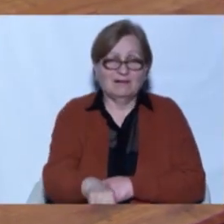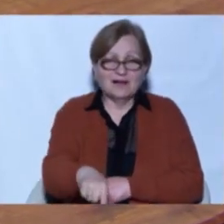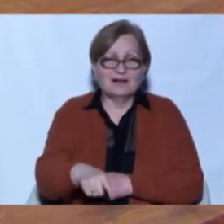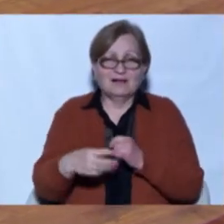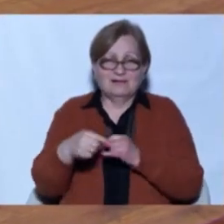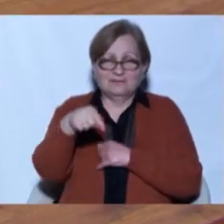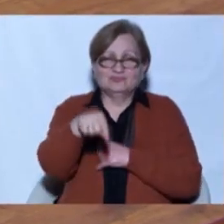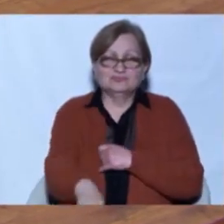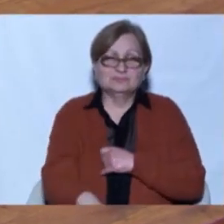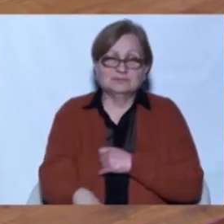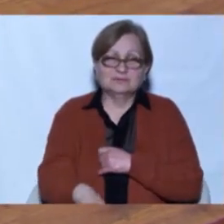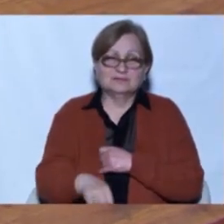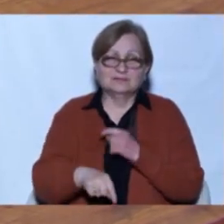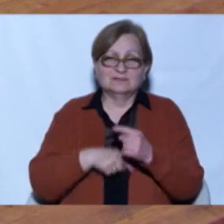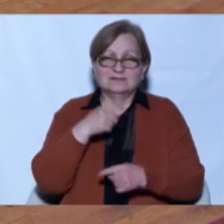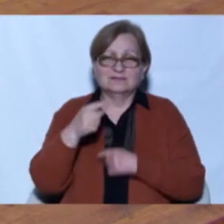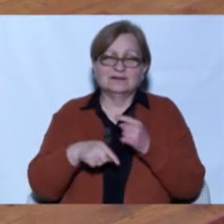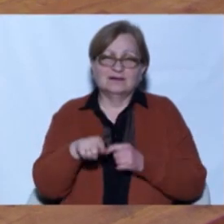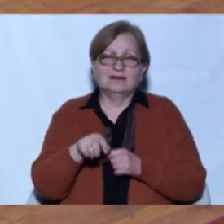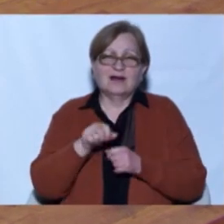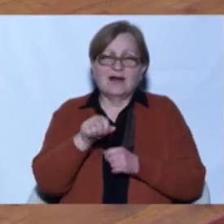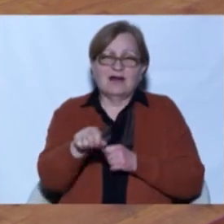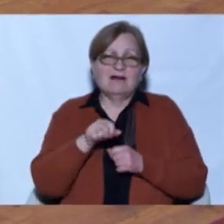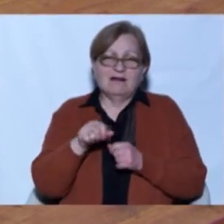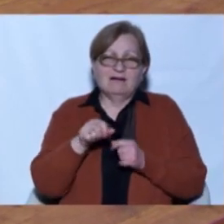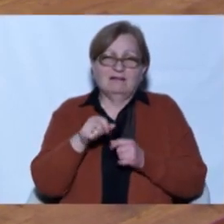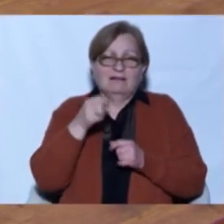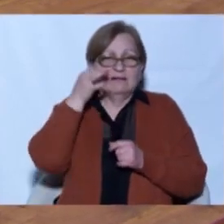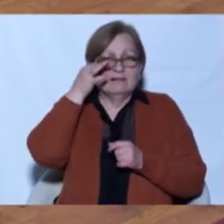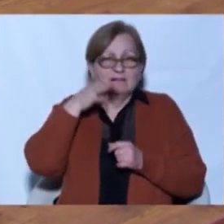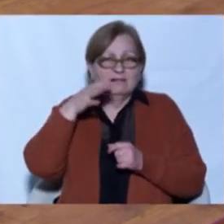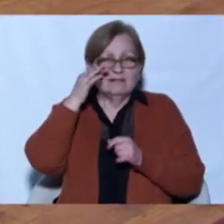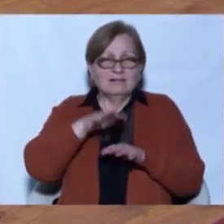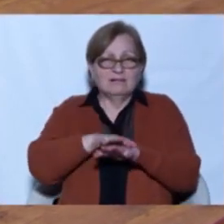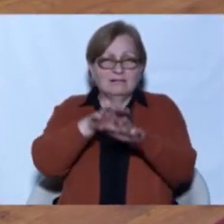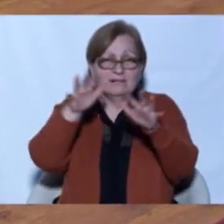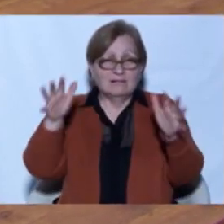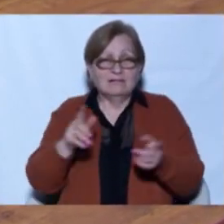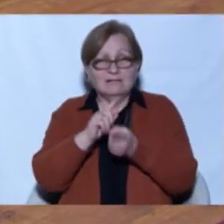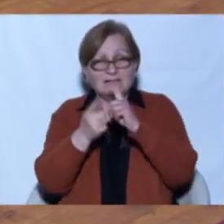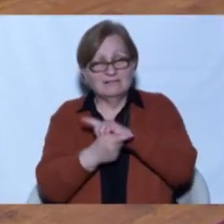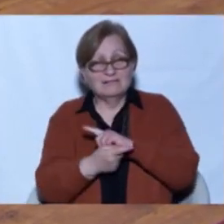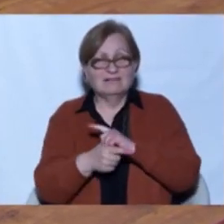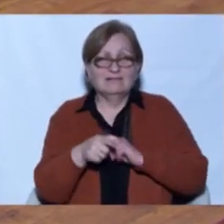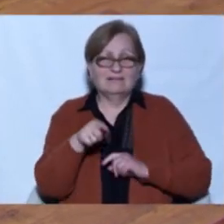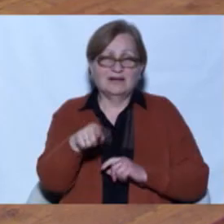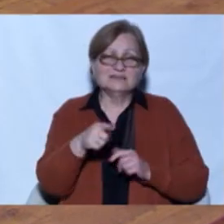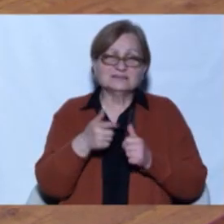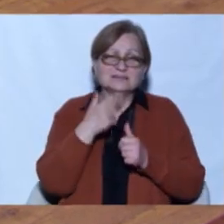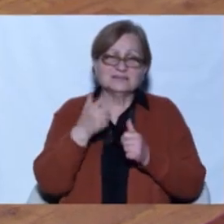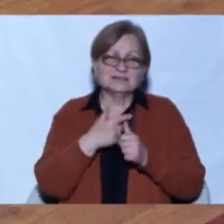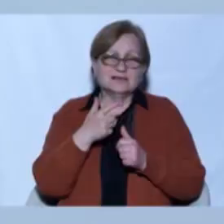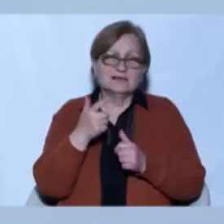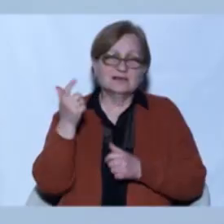და შემდეგ აკვანს ცრემლი გადაეფარა ტბად, ხომ არ აღმოჩნდა ეს თავისუფლება